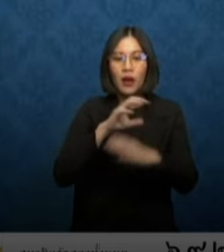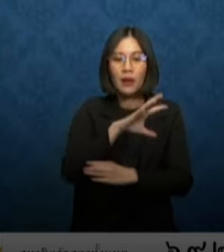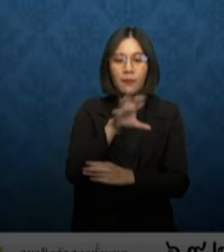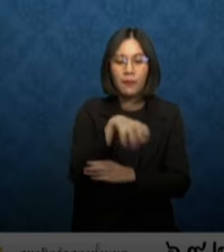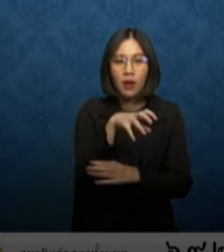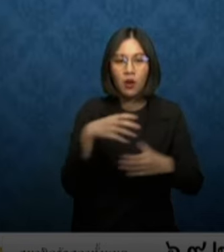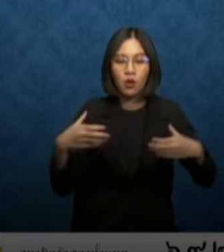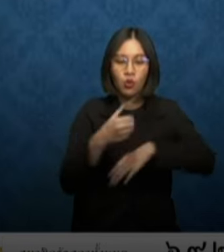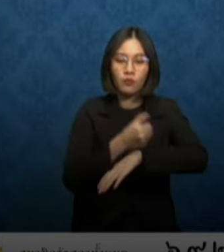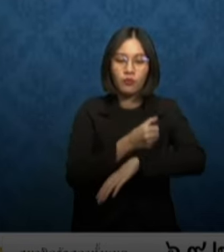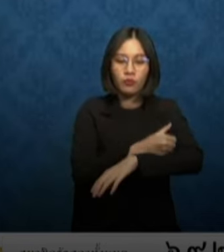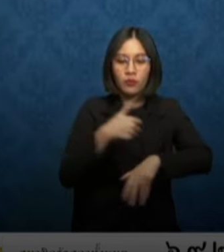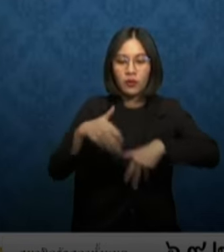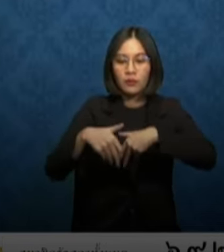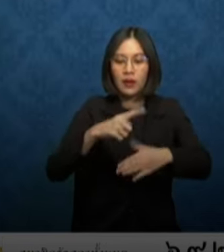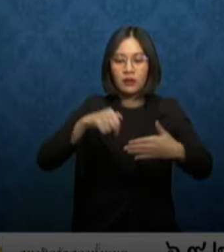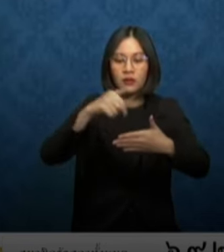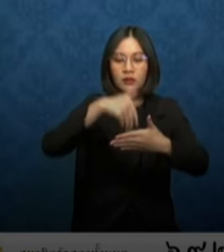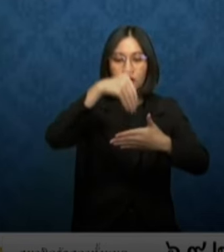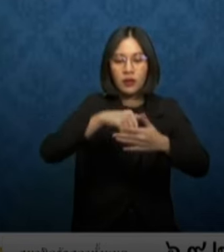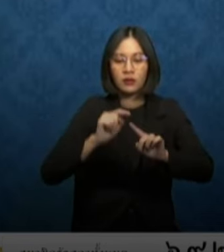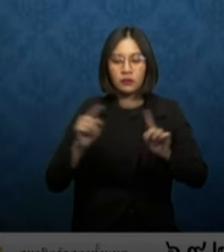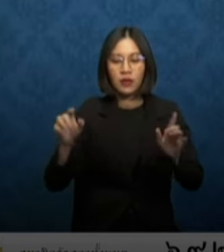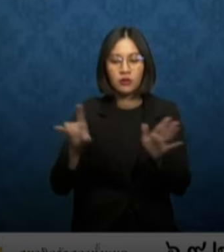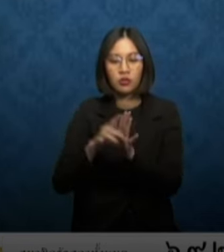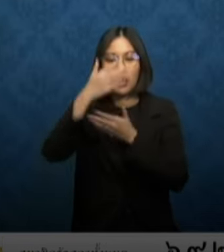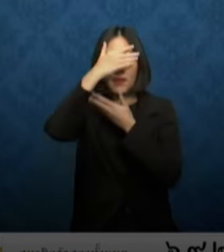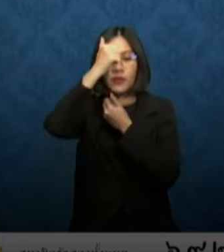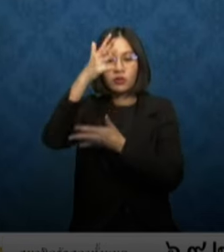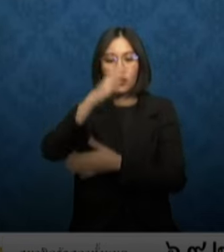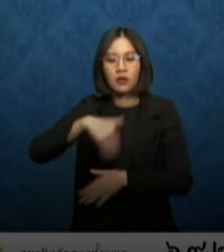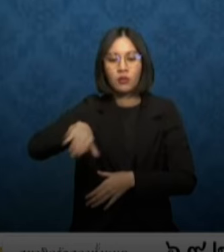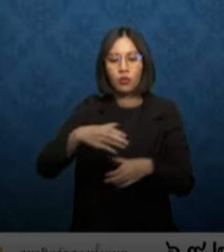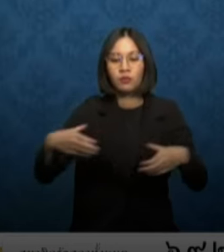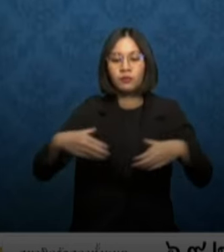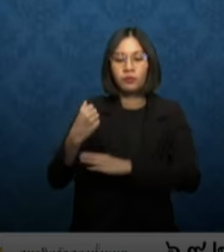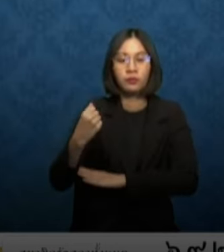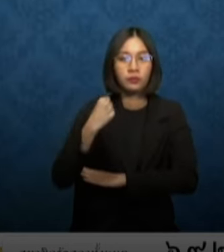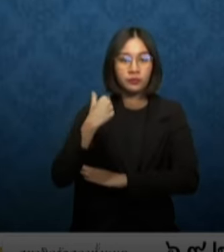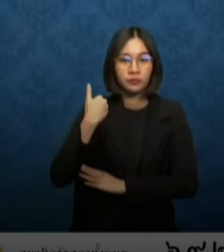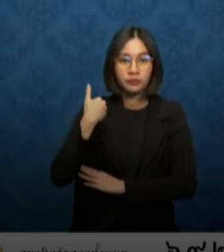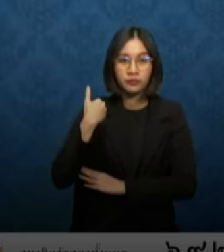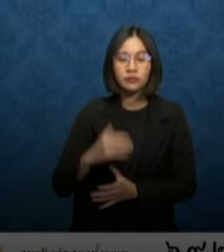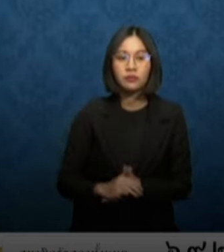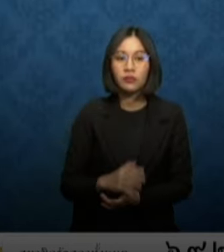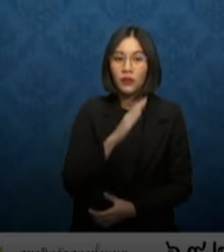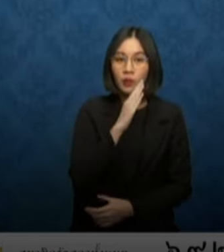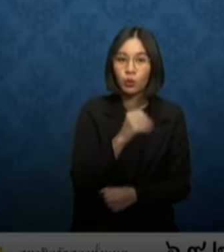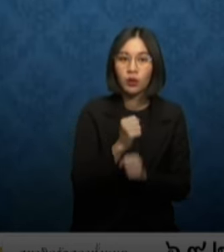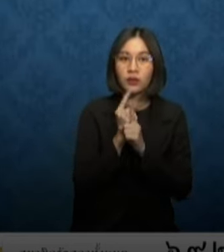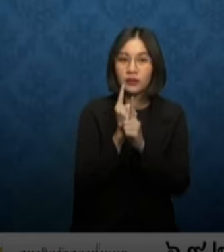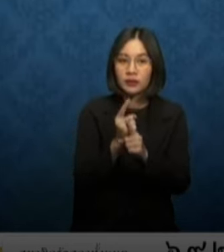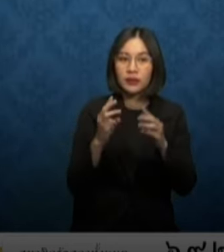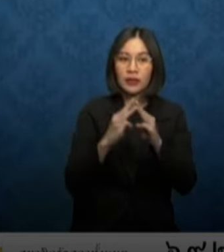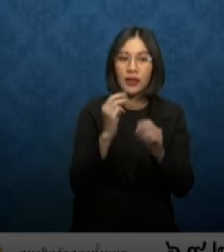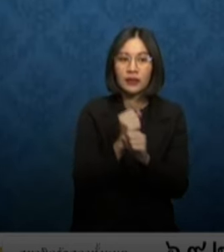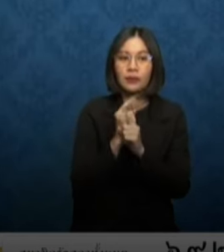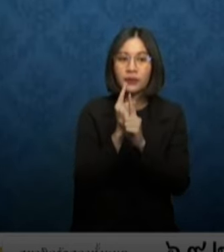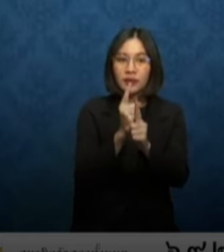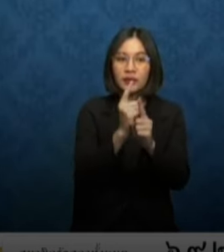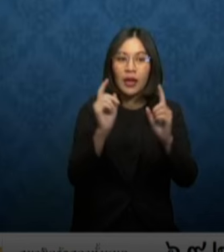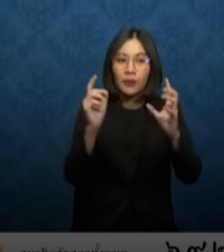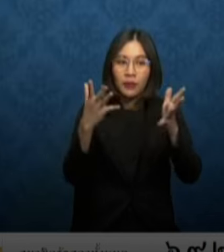น้องแรงงานลงคะแนนให้แต่กลับไม่สนใจเมื่อพวกท่านมีอำนาจหากพวกท่านไม่ทำตามสัสัญญาที่พี่